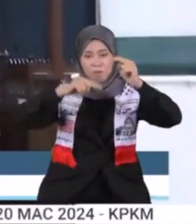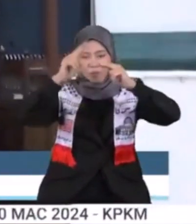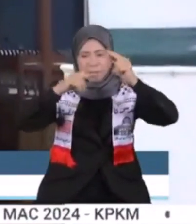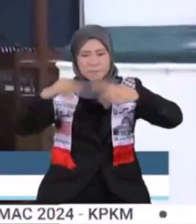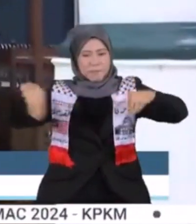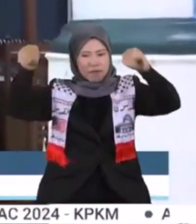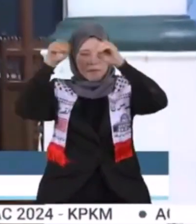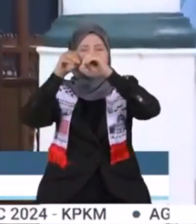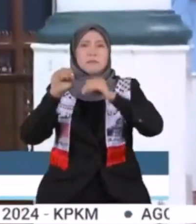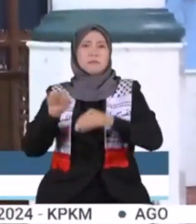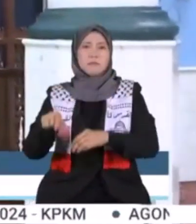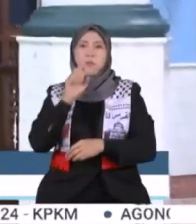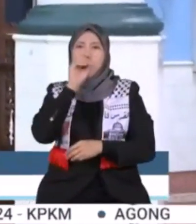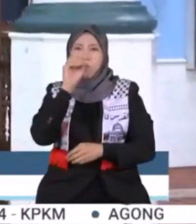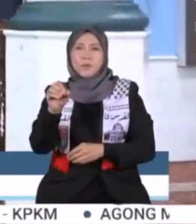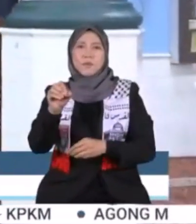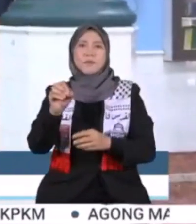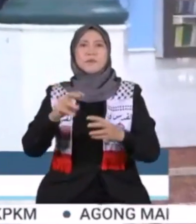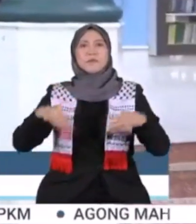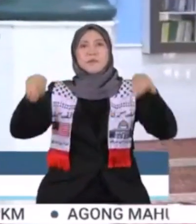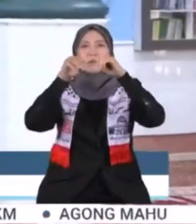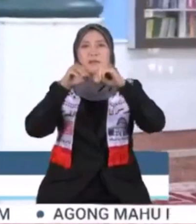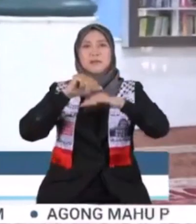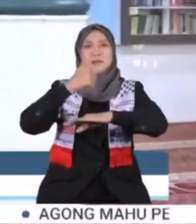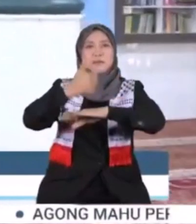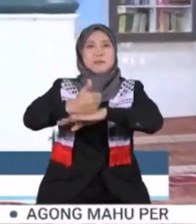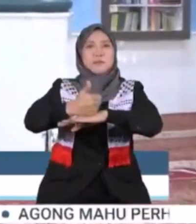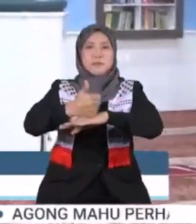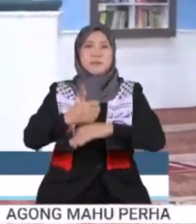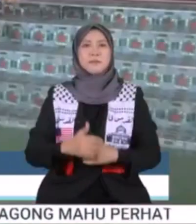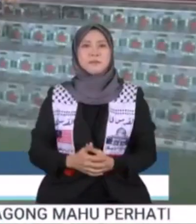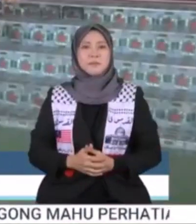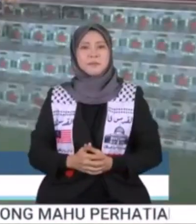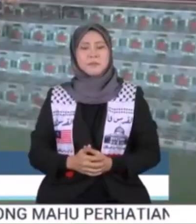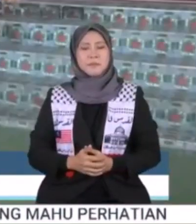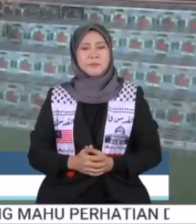merupakan struktur asal sejak masjid ini dibina.